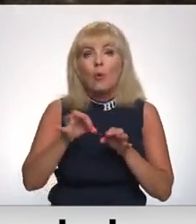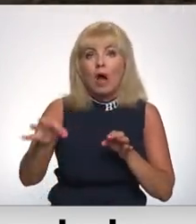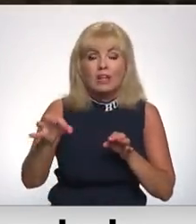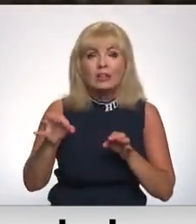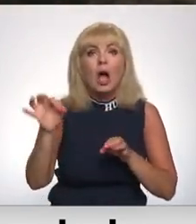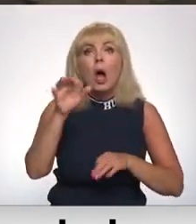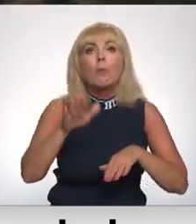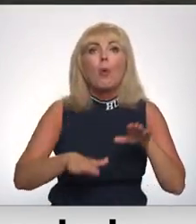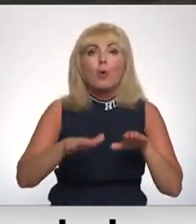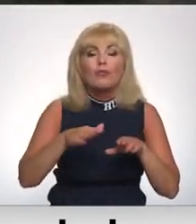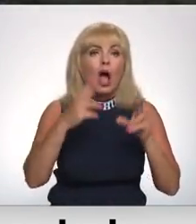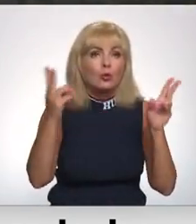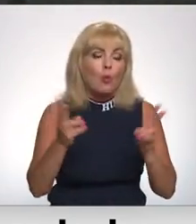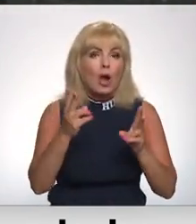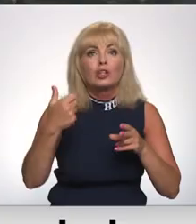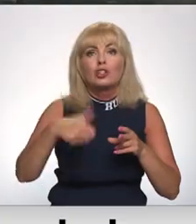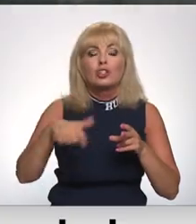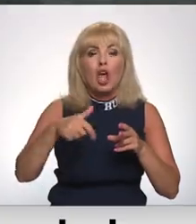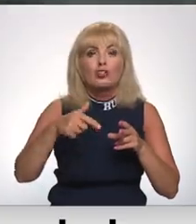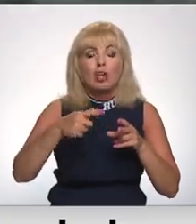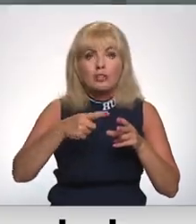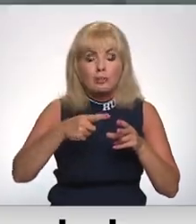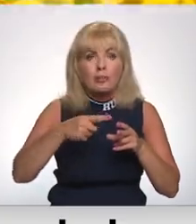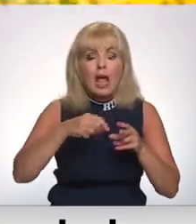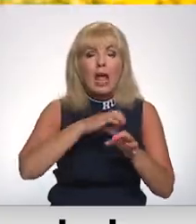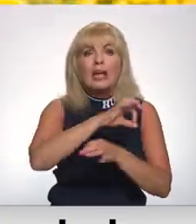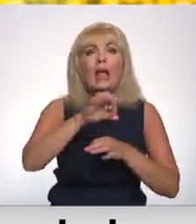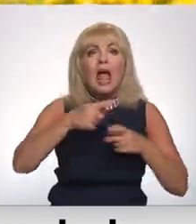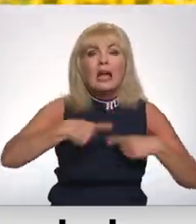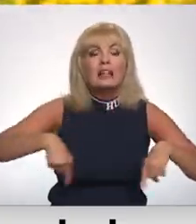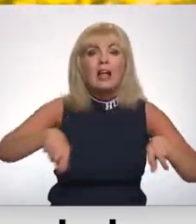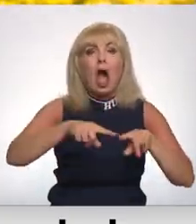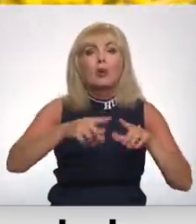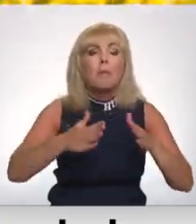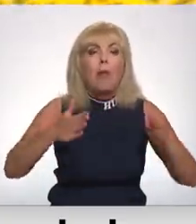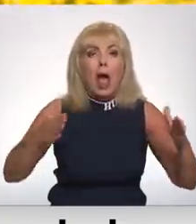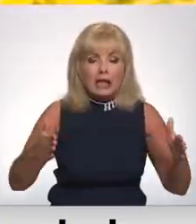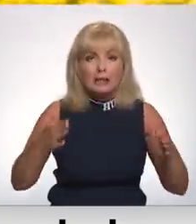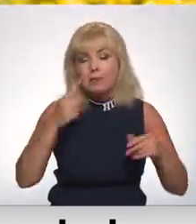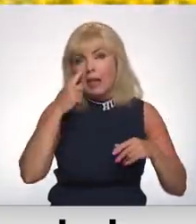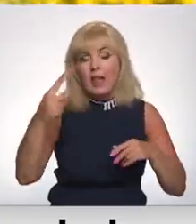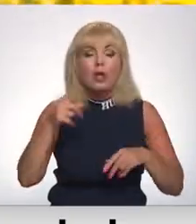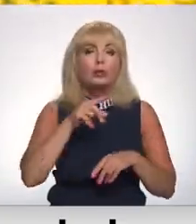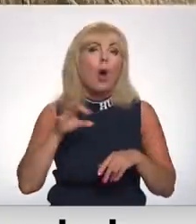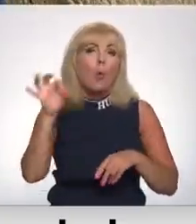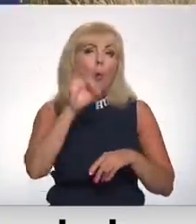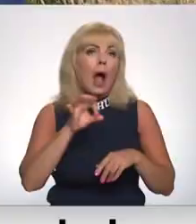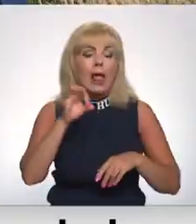purva nodega apmēram 60 hektāru liela meža platība. Netālu no Olainas purva mums aiz